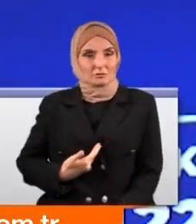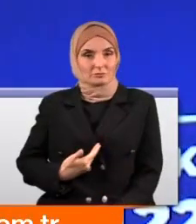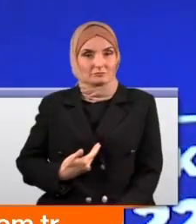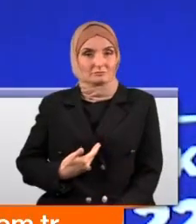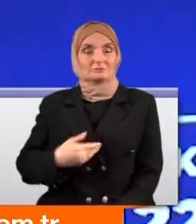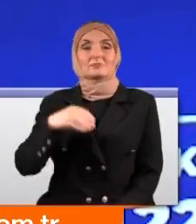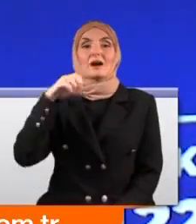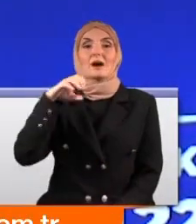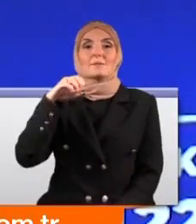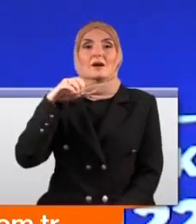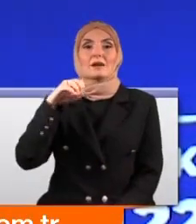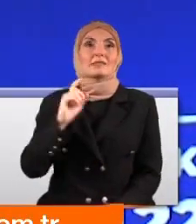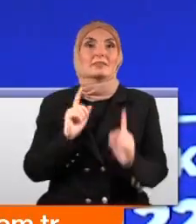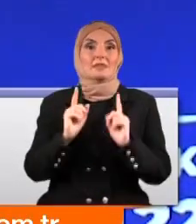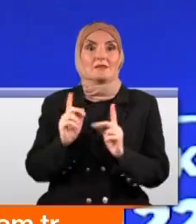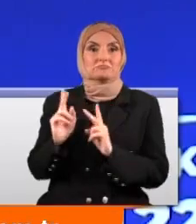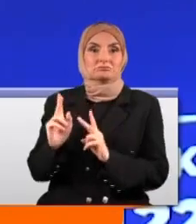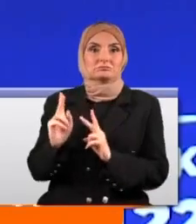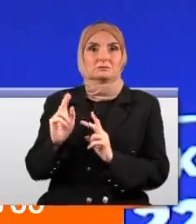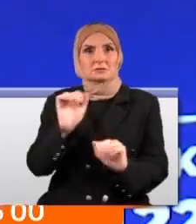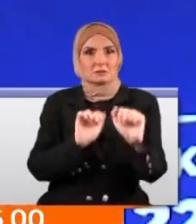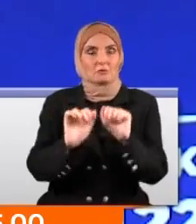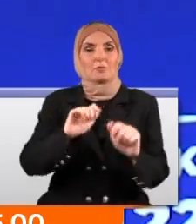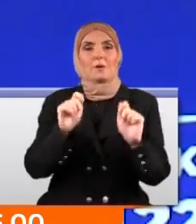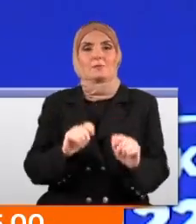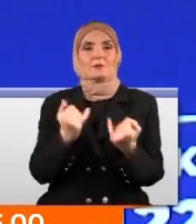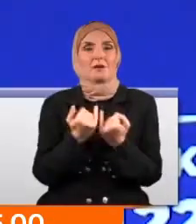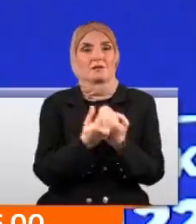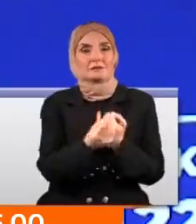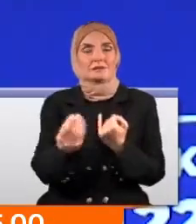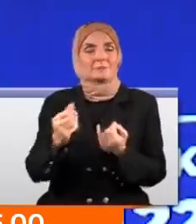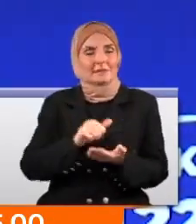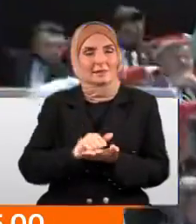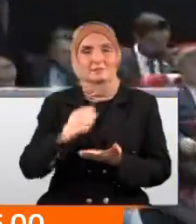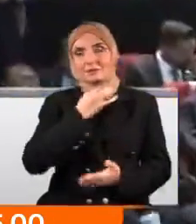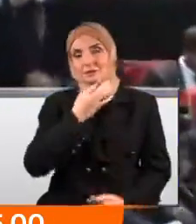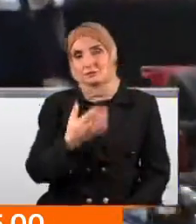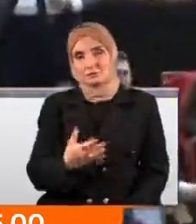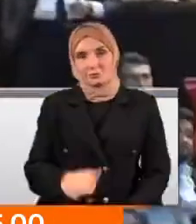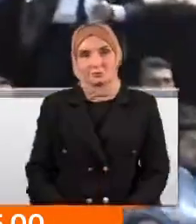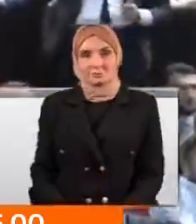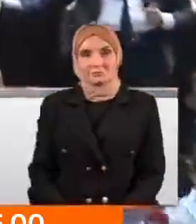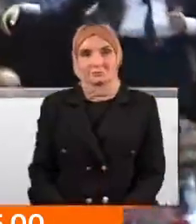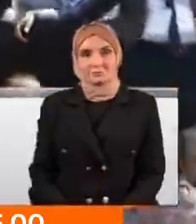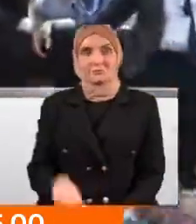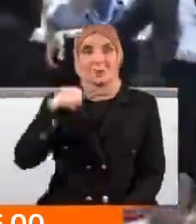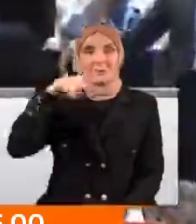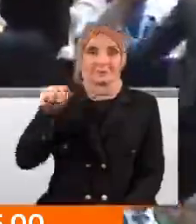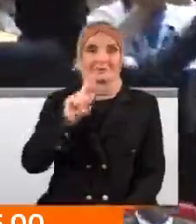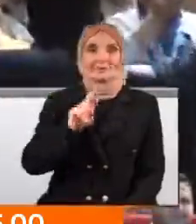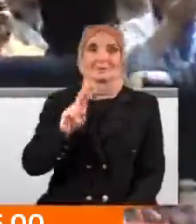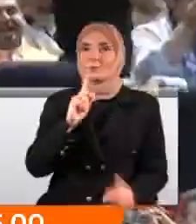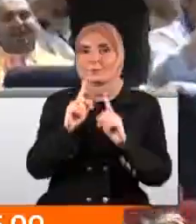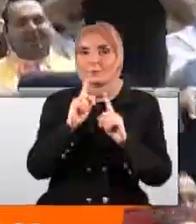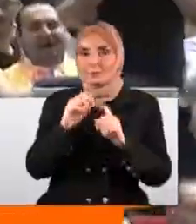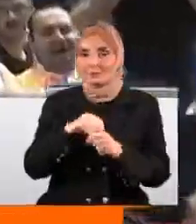Parti davasını savunmuş tüm kardeşlerimize teşekkür ediyorum. AK Parti'nin 22. yaş gününde